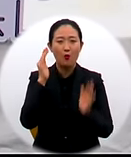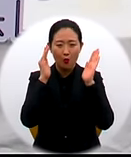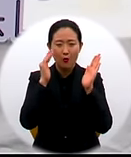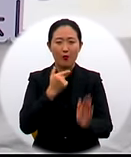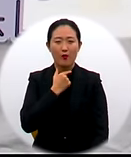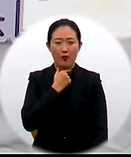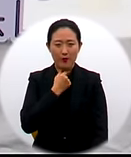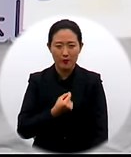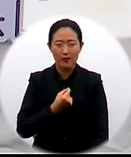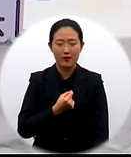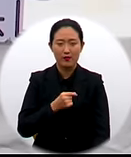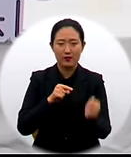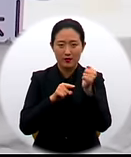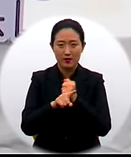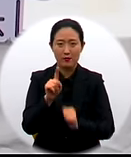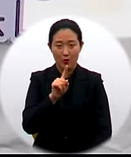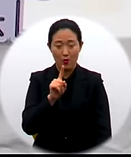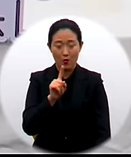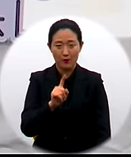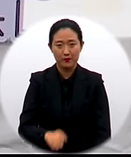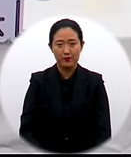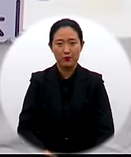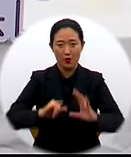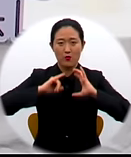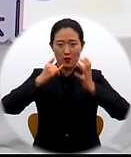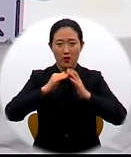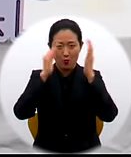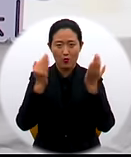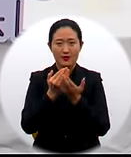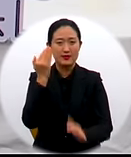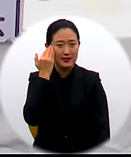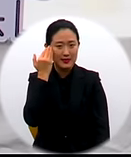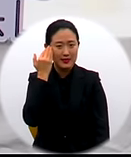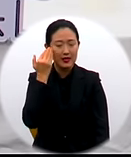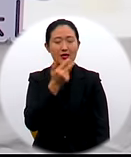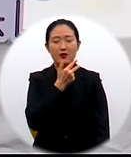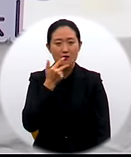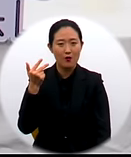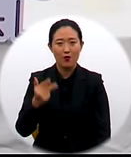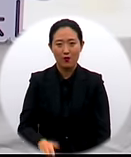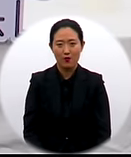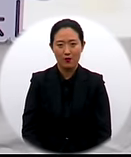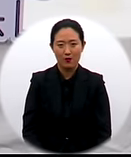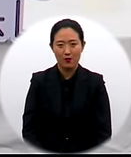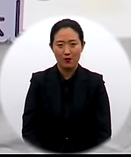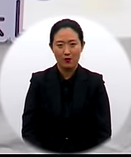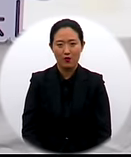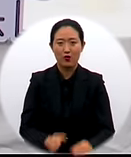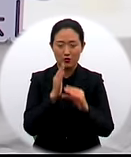이유 중에 하나는 아직은 우리나라 그리고 전 세계 모든 지식이 영어 기반으로 세팅되어 있기도